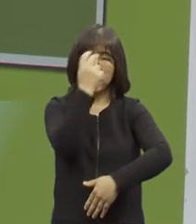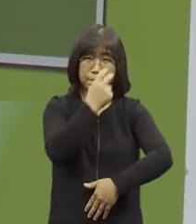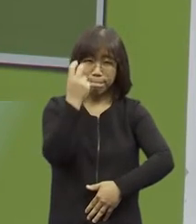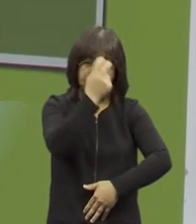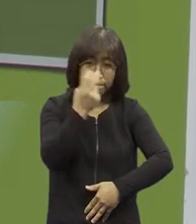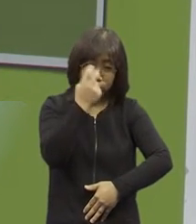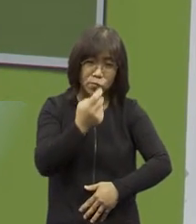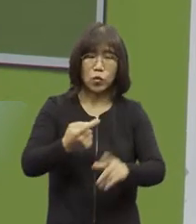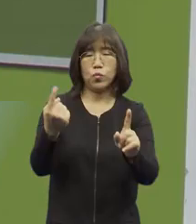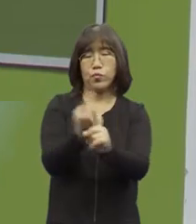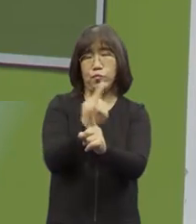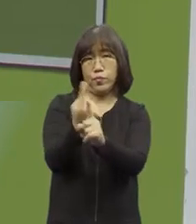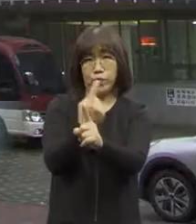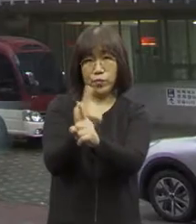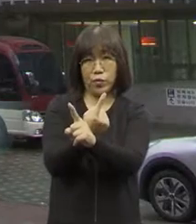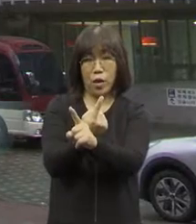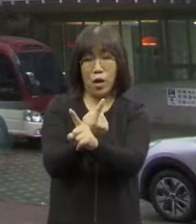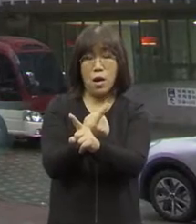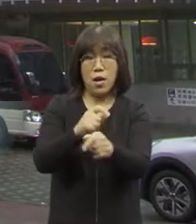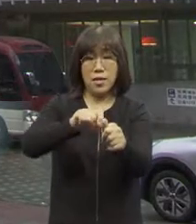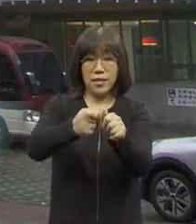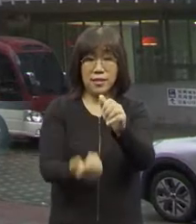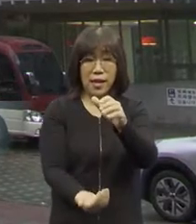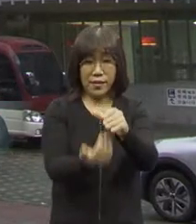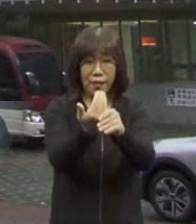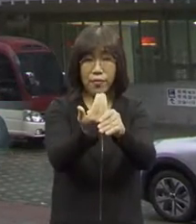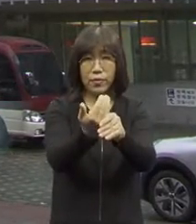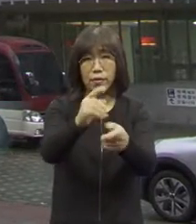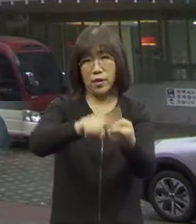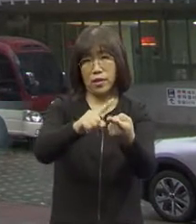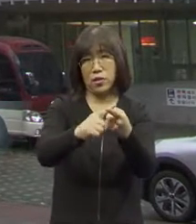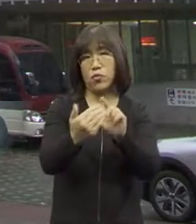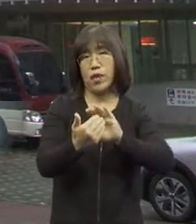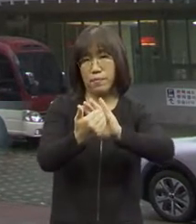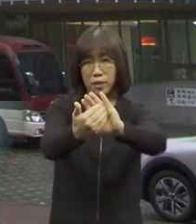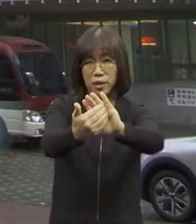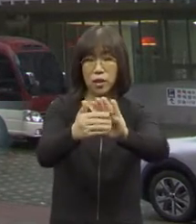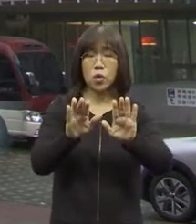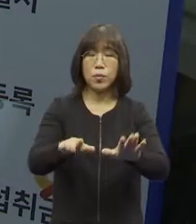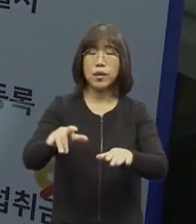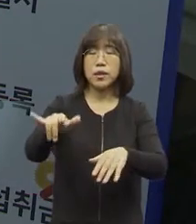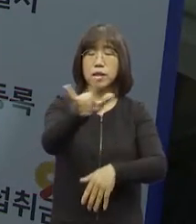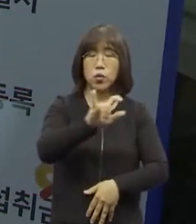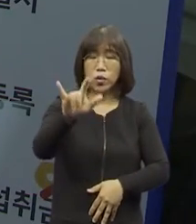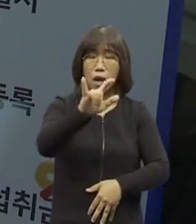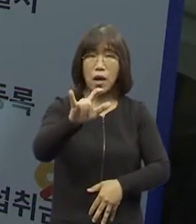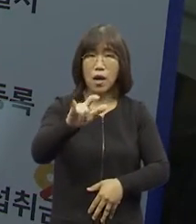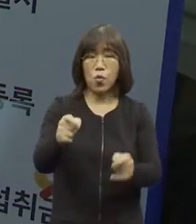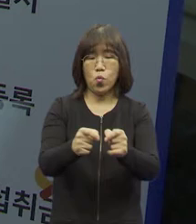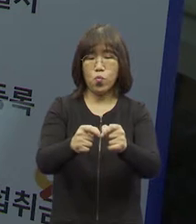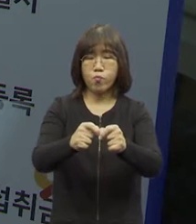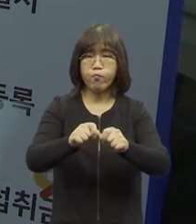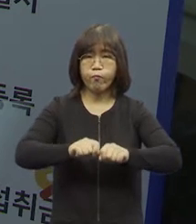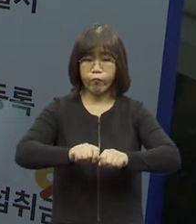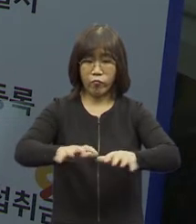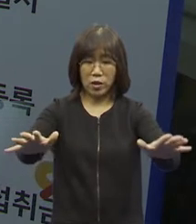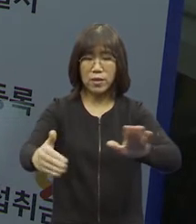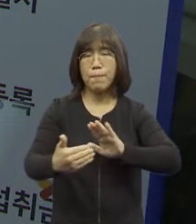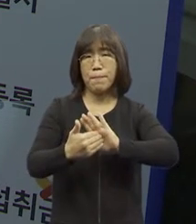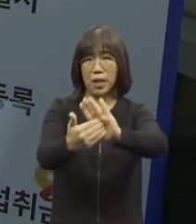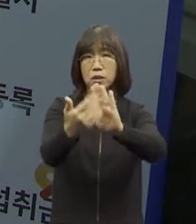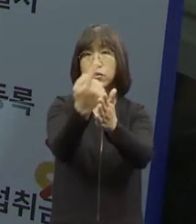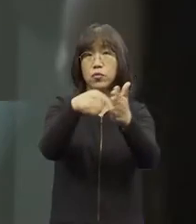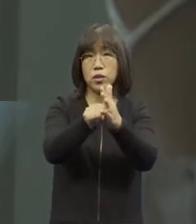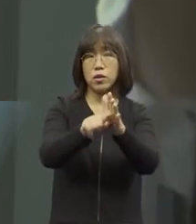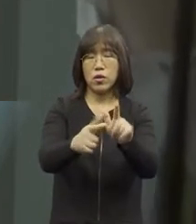취약시설물을 사전 점검하고 시정 조치를 통해 재난 상황에 대비합니다. 특히 올해는 코로나19의 확산